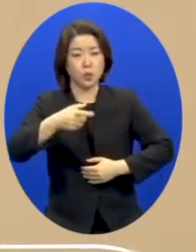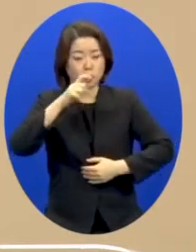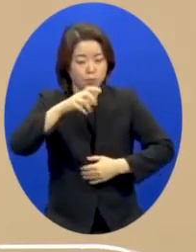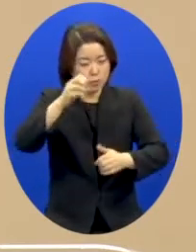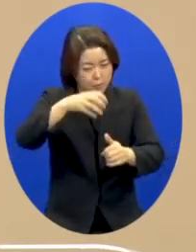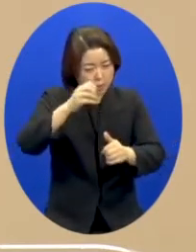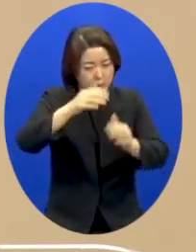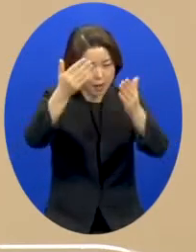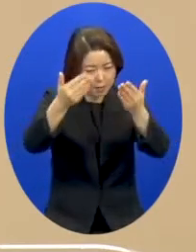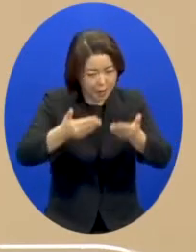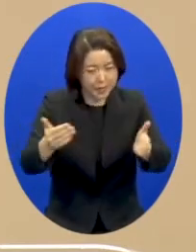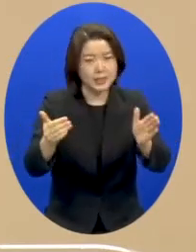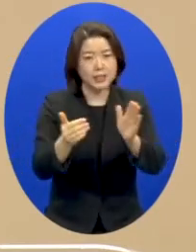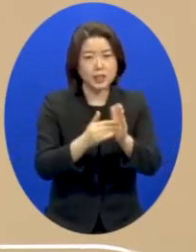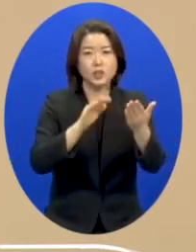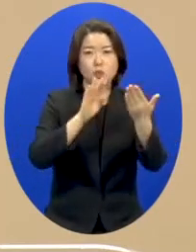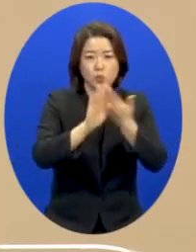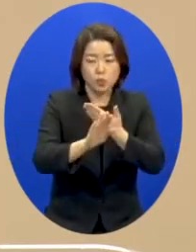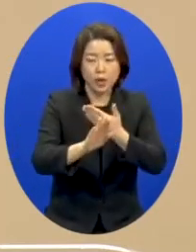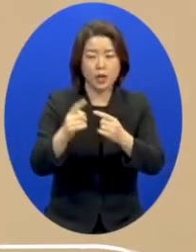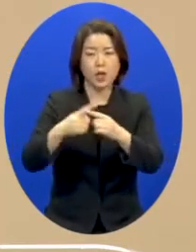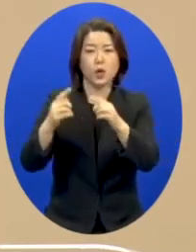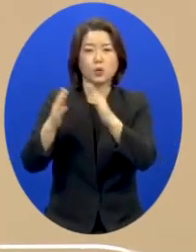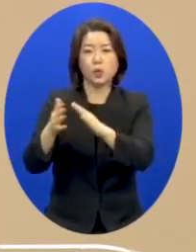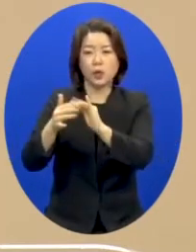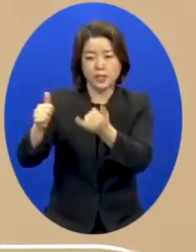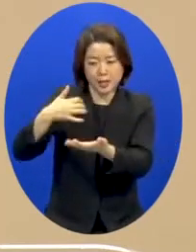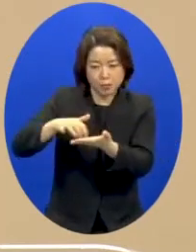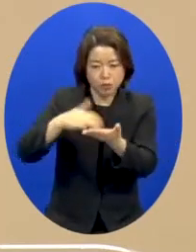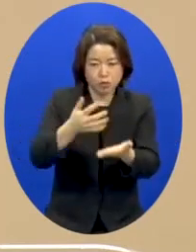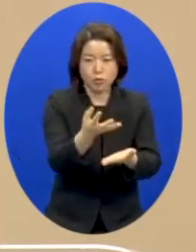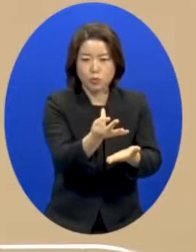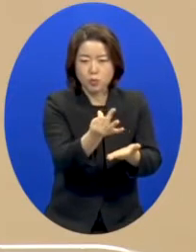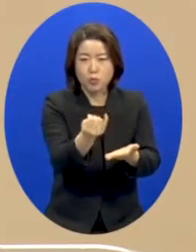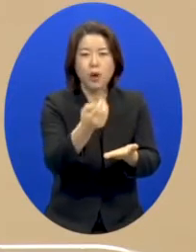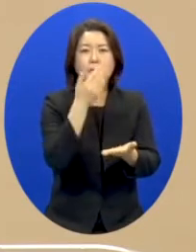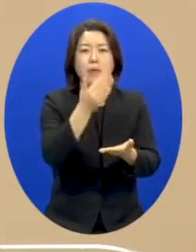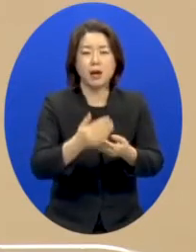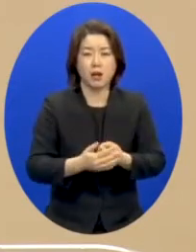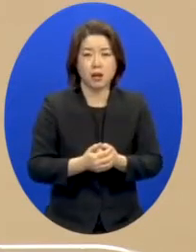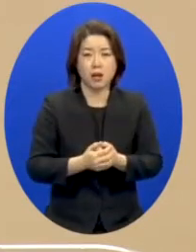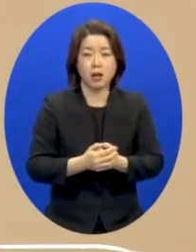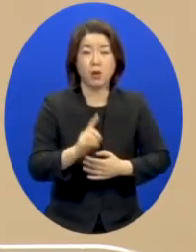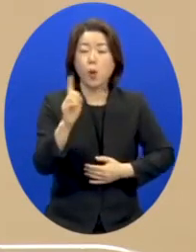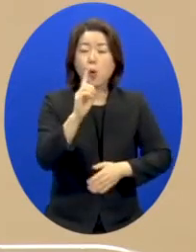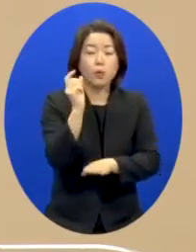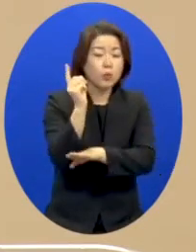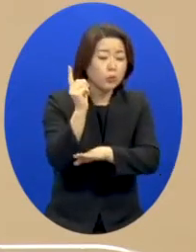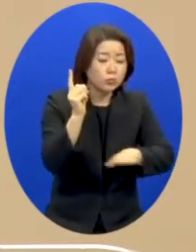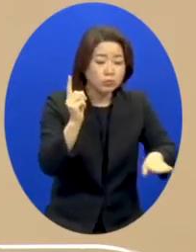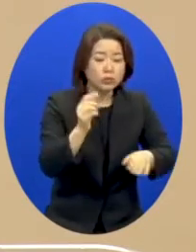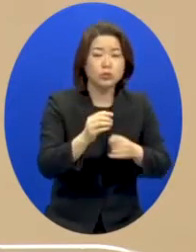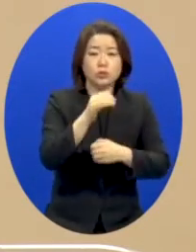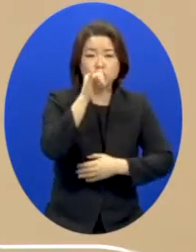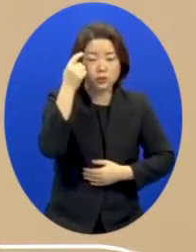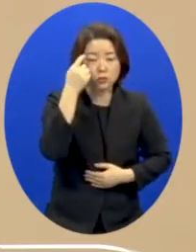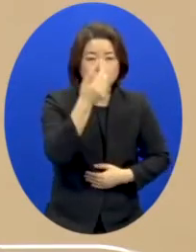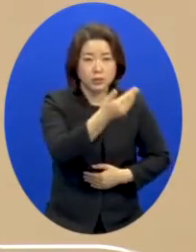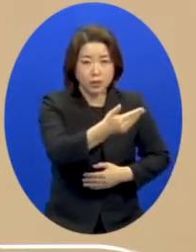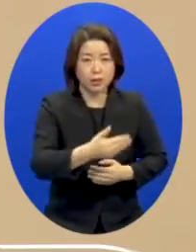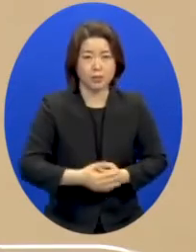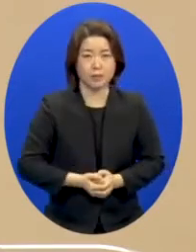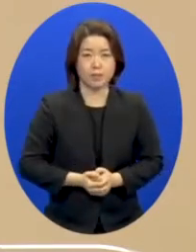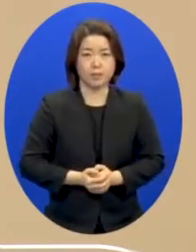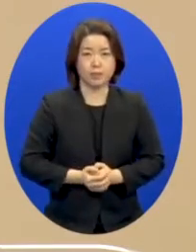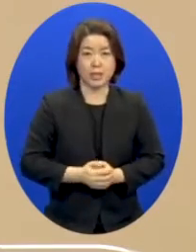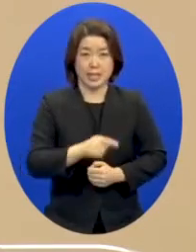그 사람을 교인으로 카운트한다는 겁니다. 그래서 어떤 기준으로 도대체 세례를 줍니까? 그랬더니